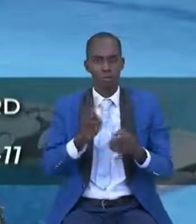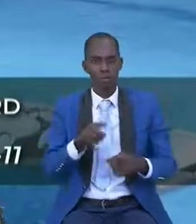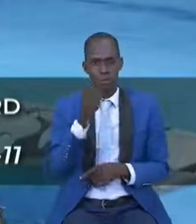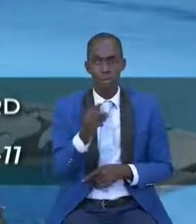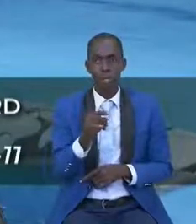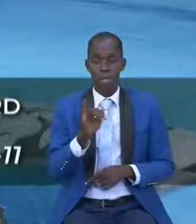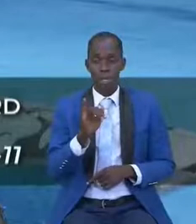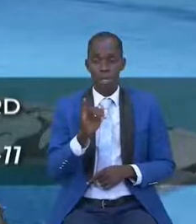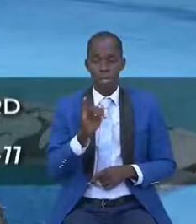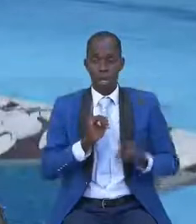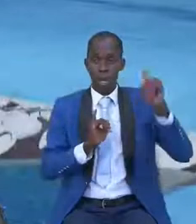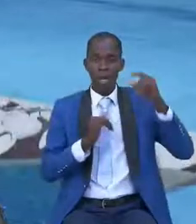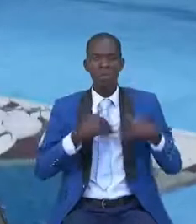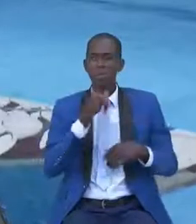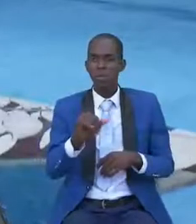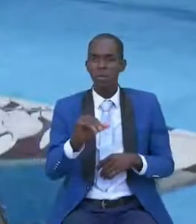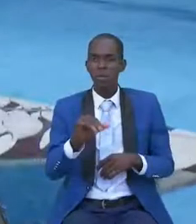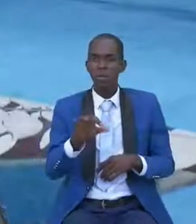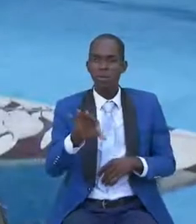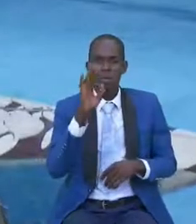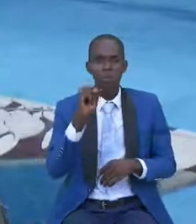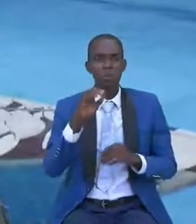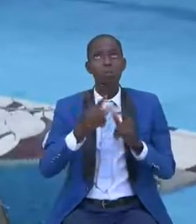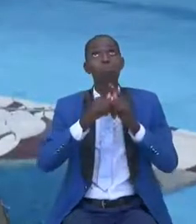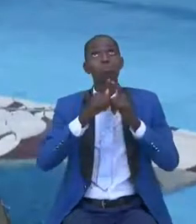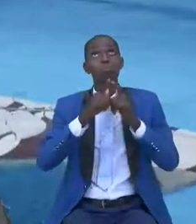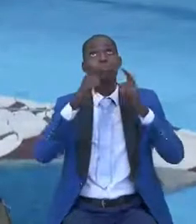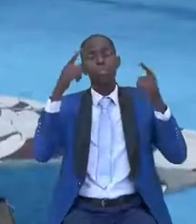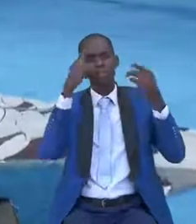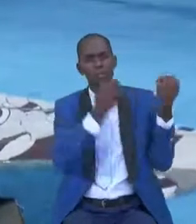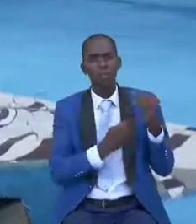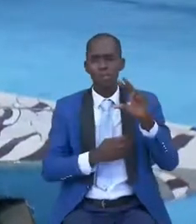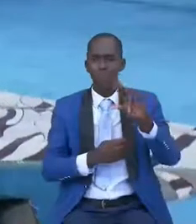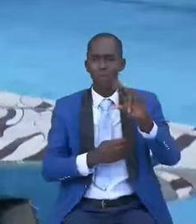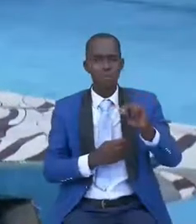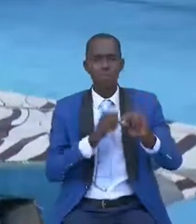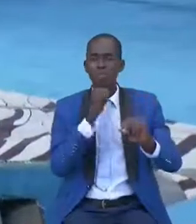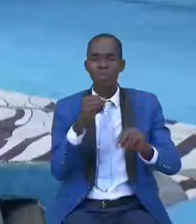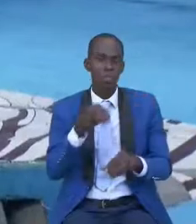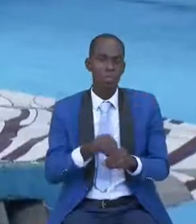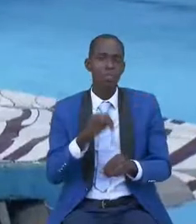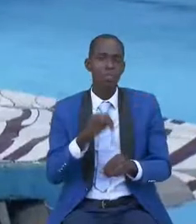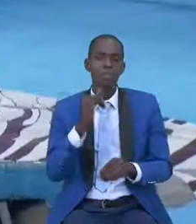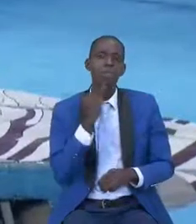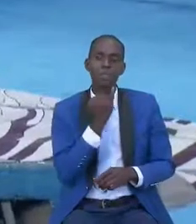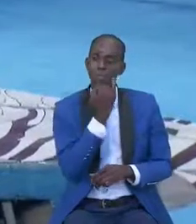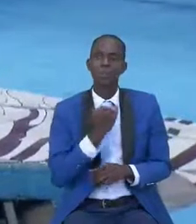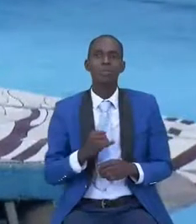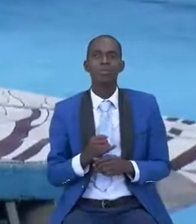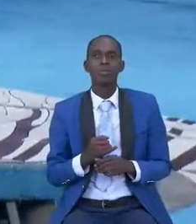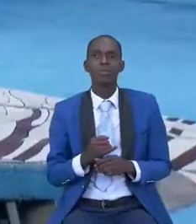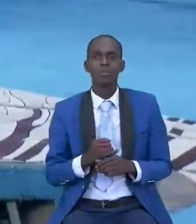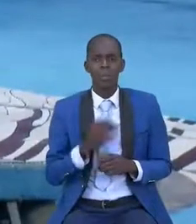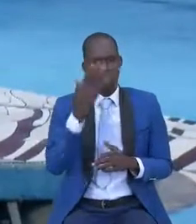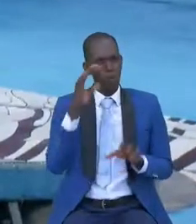dis en vérité, même en Israël, je n'ai pas trouvé une